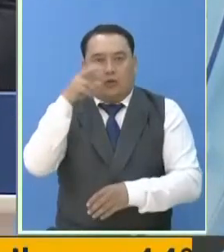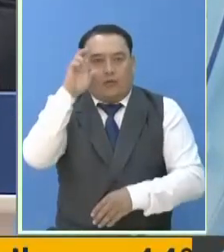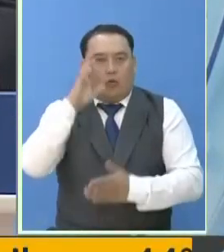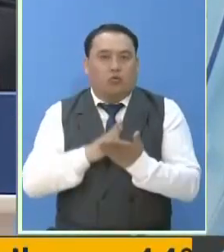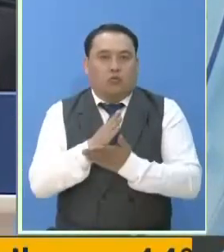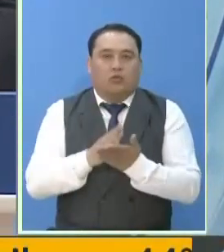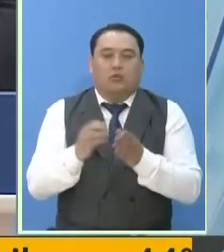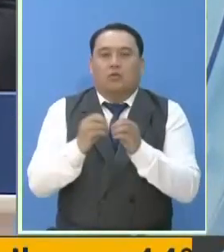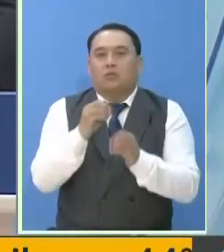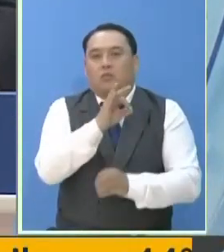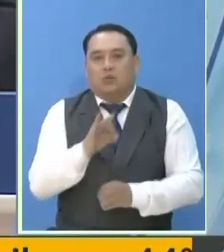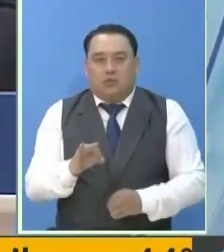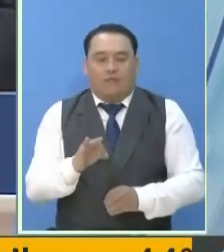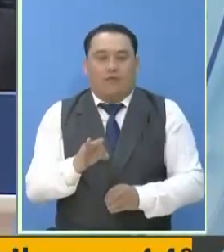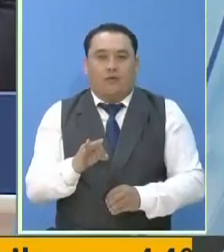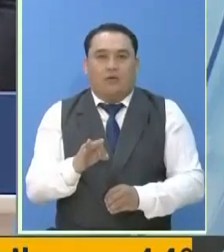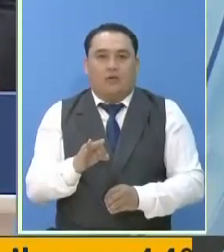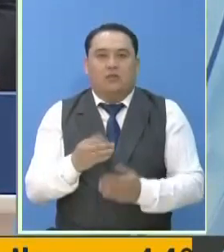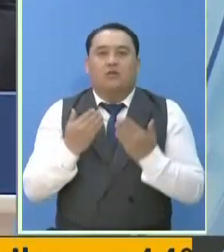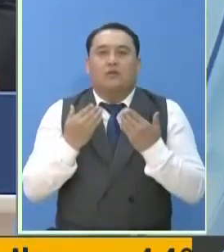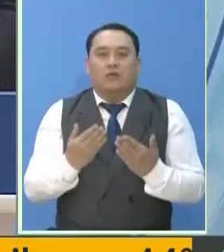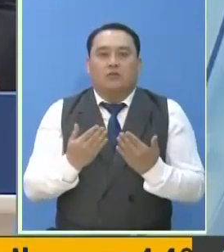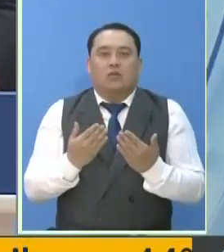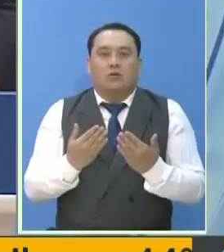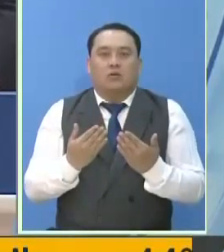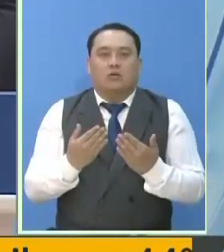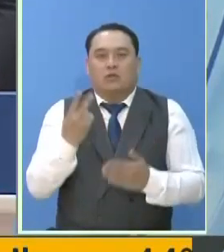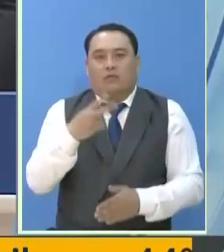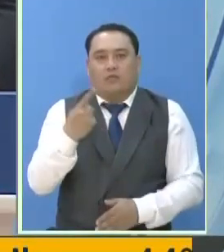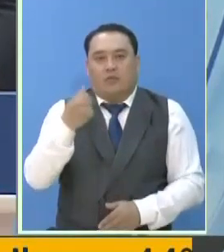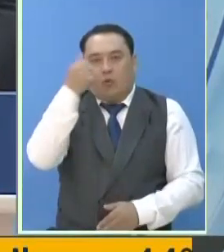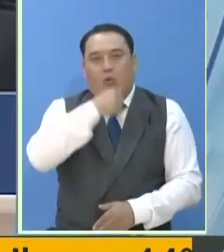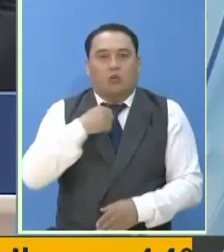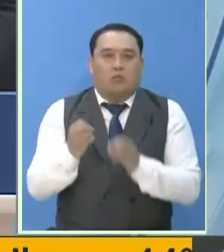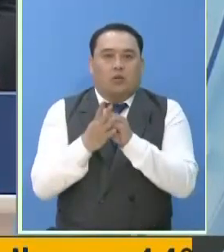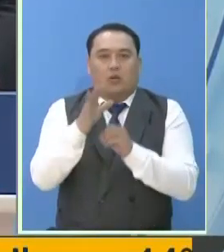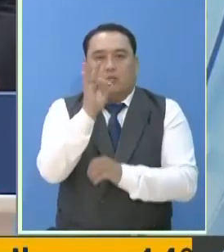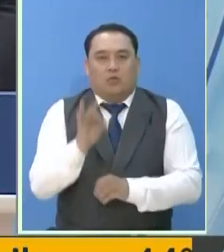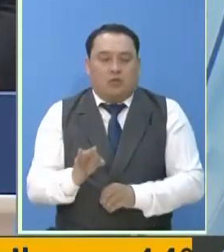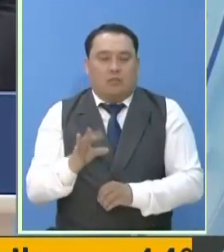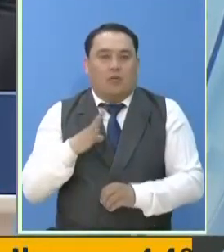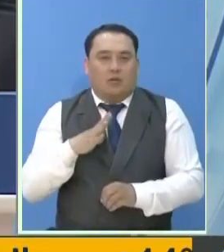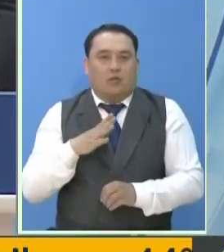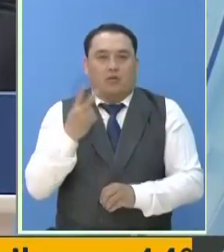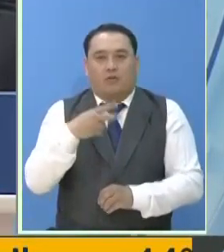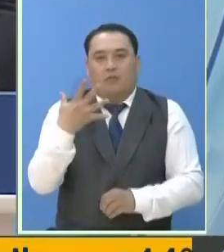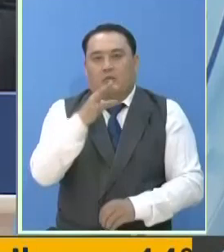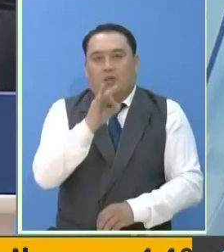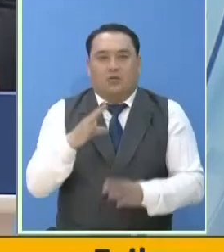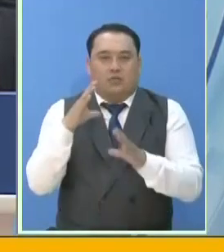госслужащих на 10%, а в этом сейчас, в настоящем году, в 2021 году, на 15%. И итого должны были на